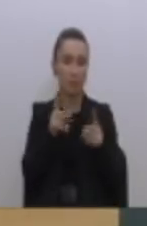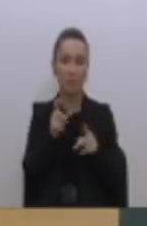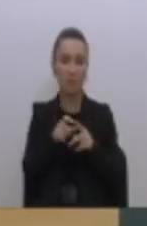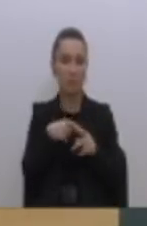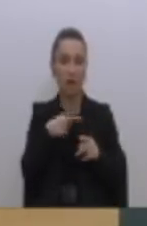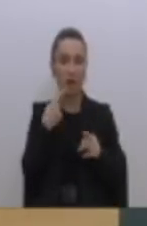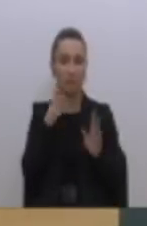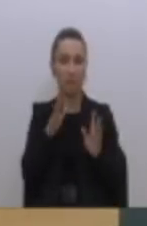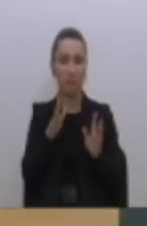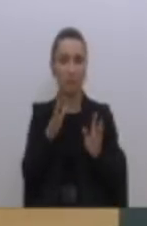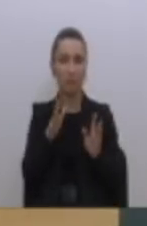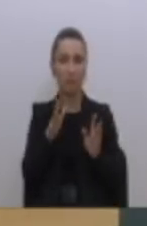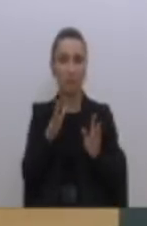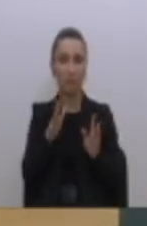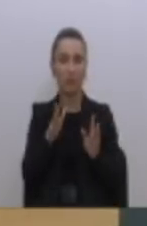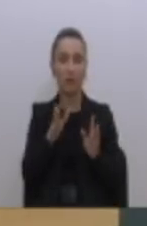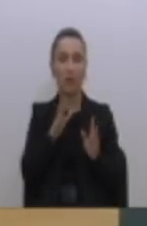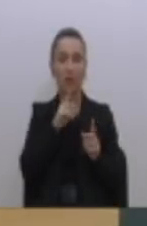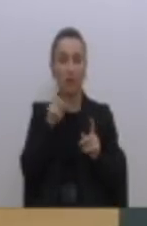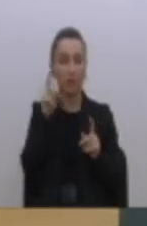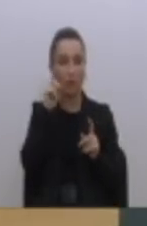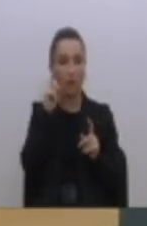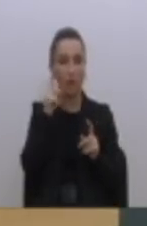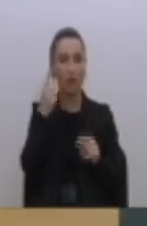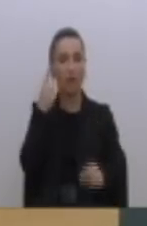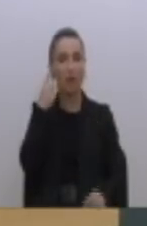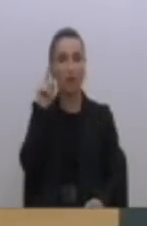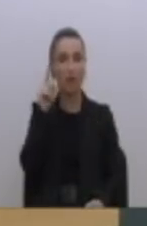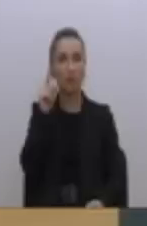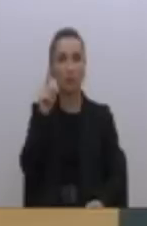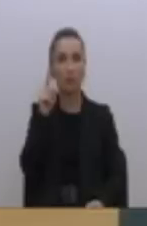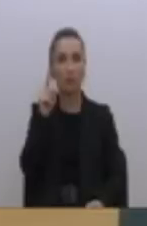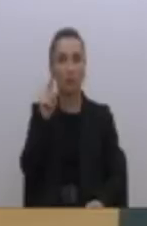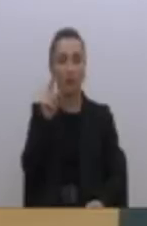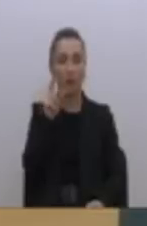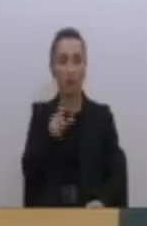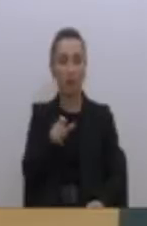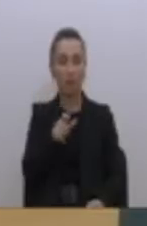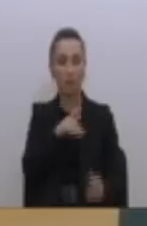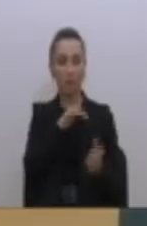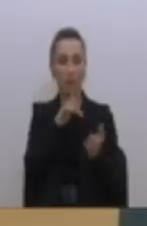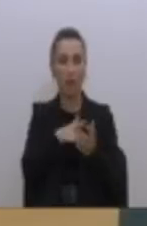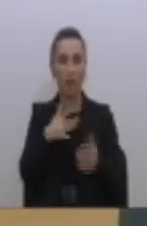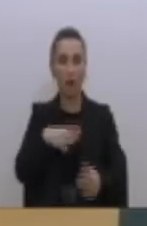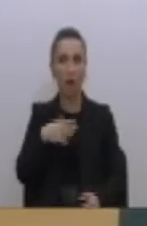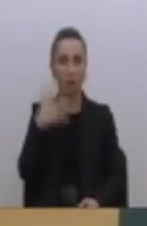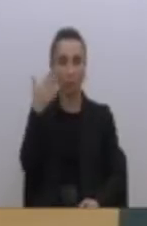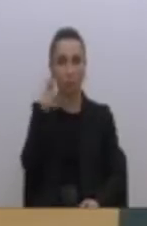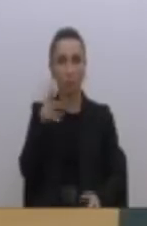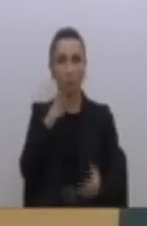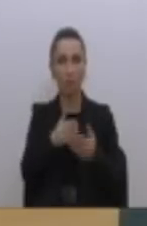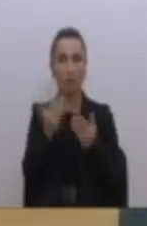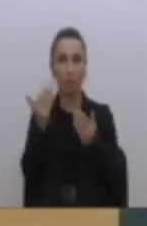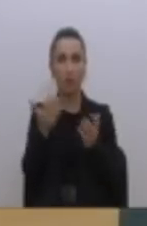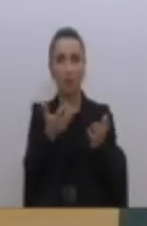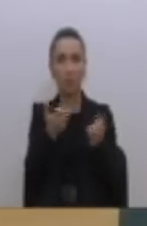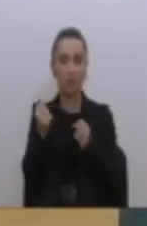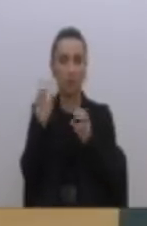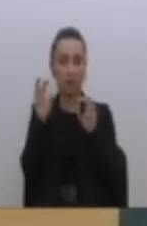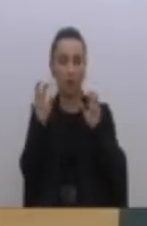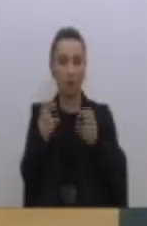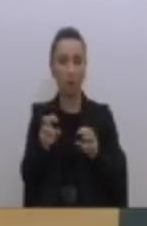ვიტყვი, იმ გენდერული იდეოლოგიის პროპონენტი ამ ქვეყანაში, ქართული ოცნება, თქვენ მიიღეთ ეს